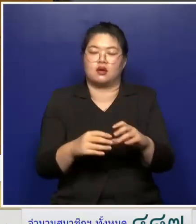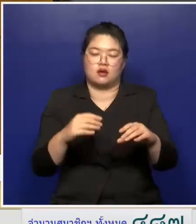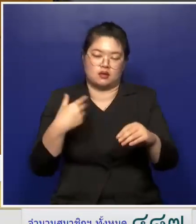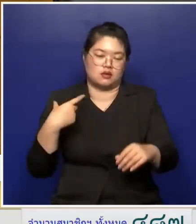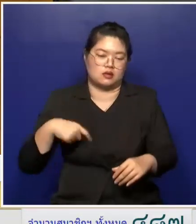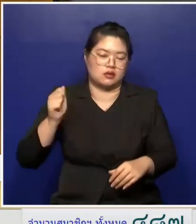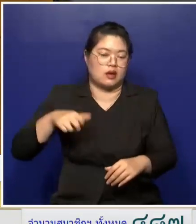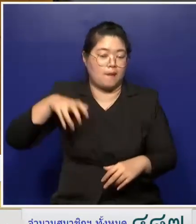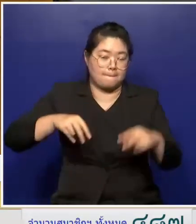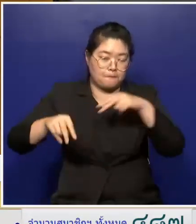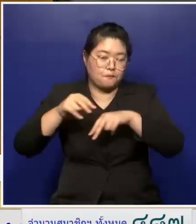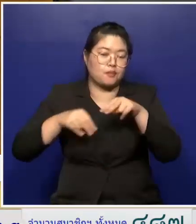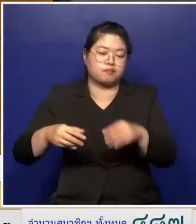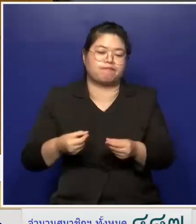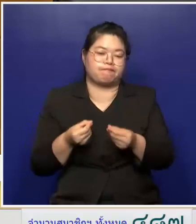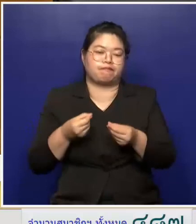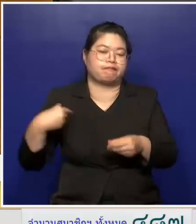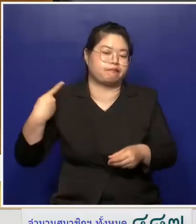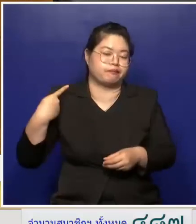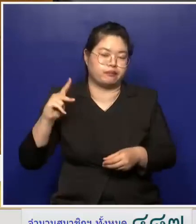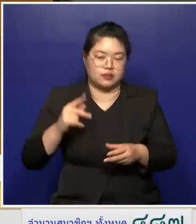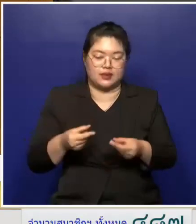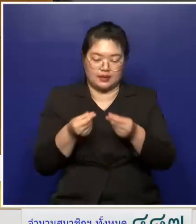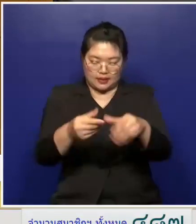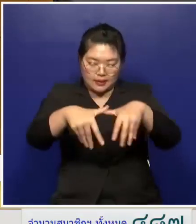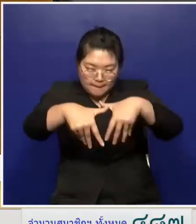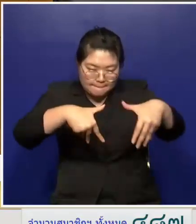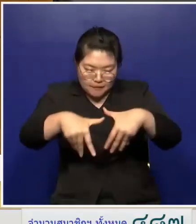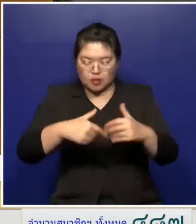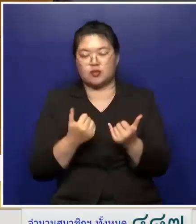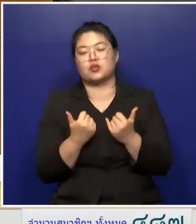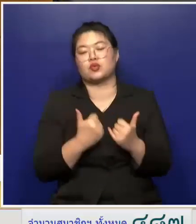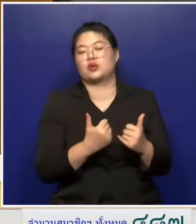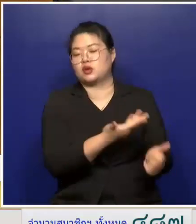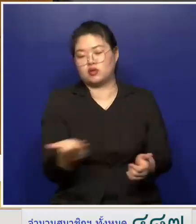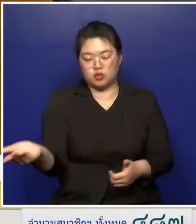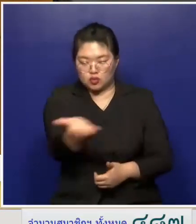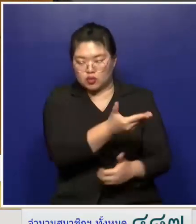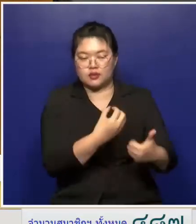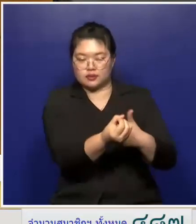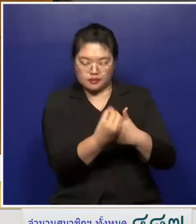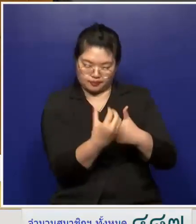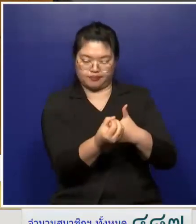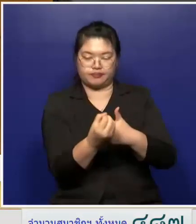ข้อแนะนำต่างๆที่ท่านไดกุนาให้ข้อแนะนำในวัี้ Notreุณคร